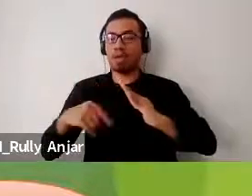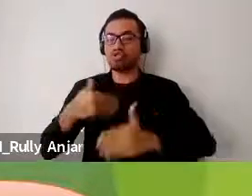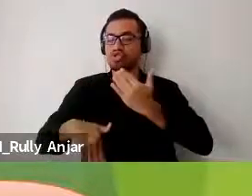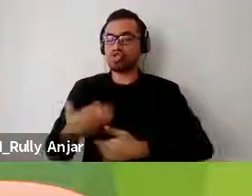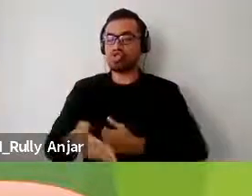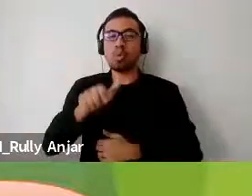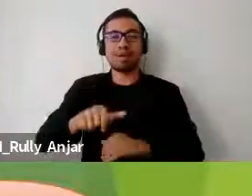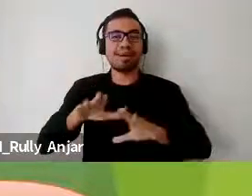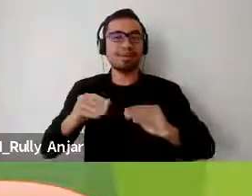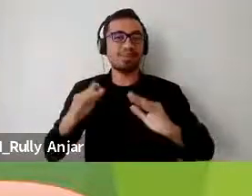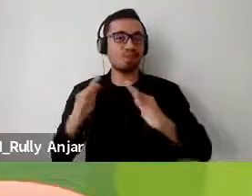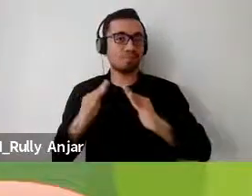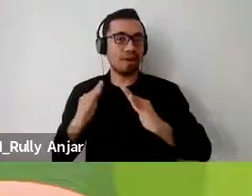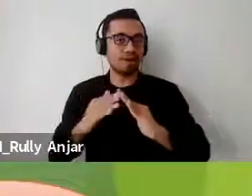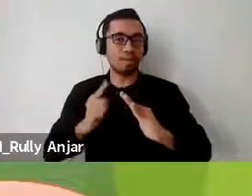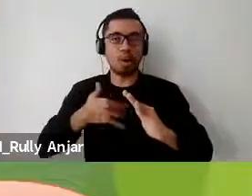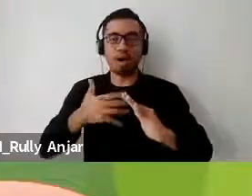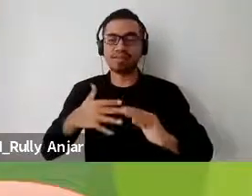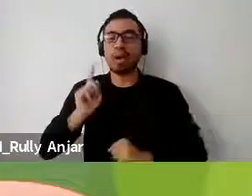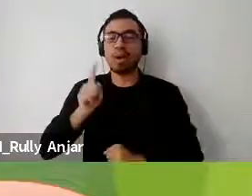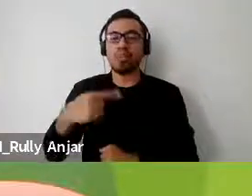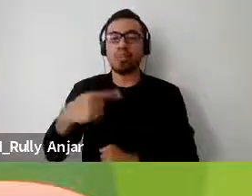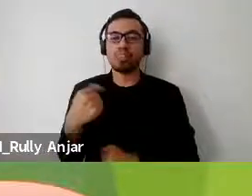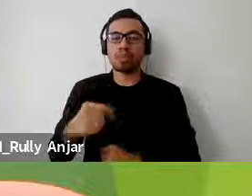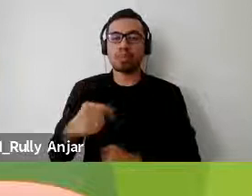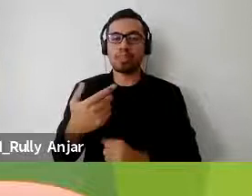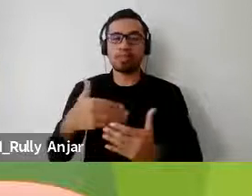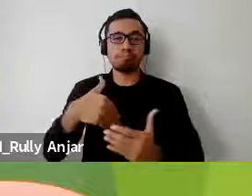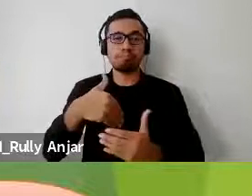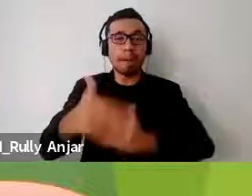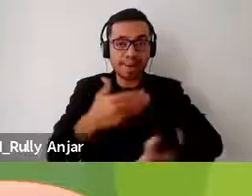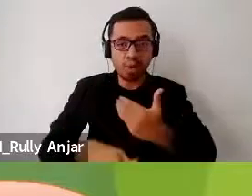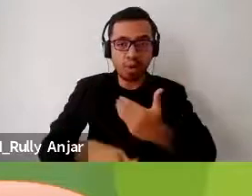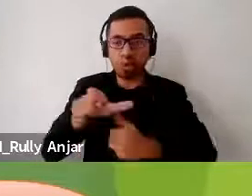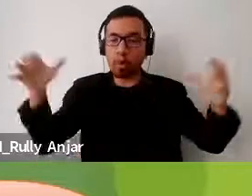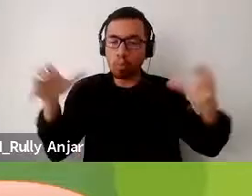karena untuk mengurangi kerumunan-kerumunan yang ada di luar rumah kita. Kemudian,